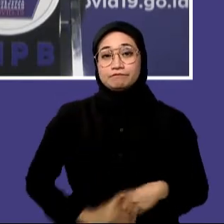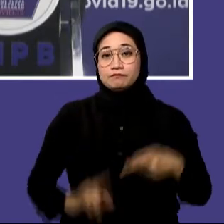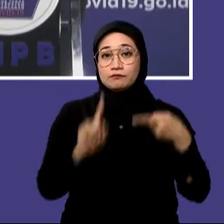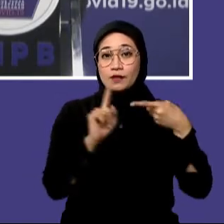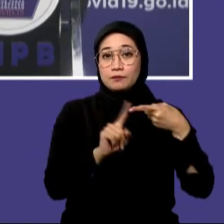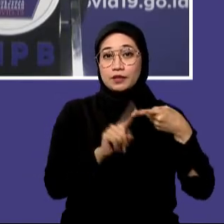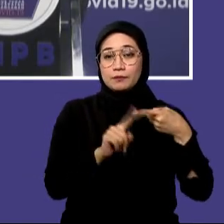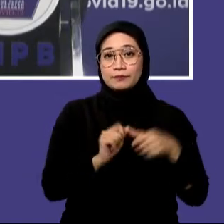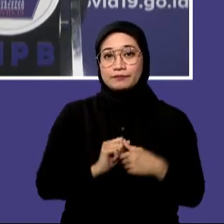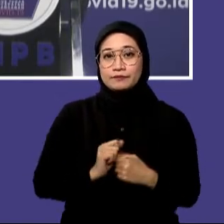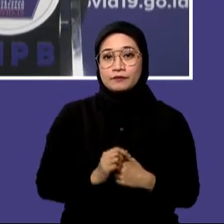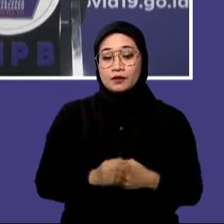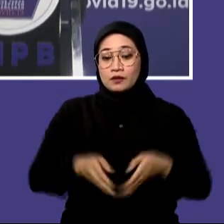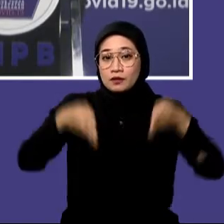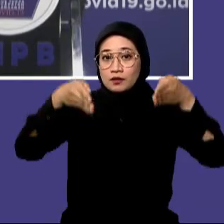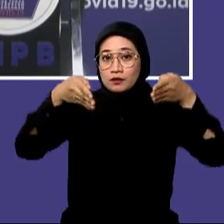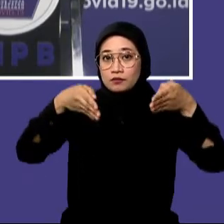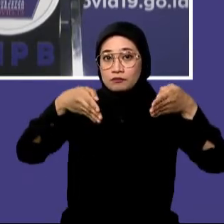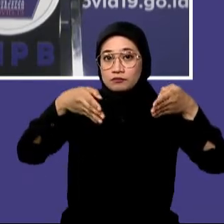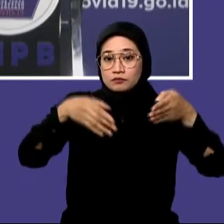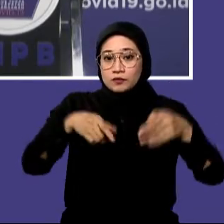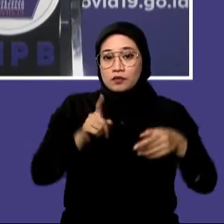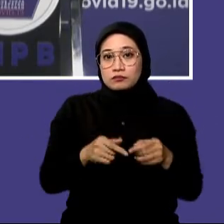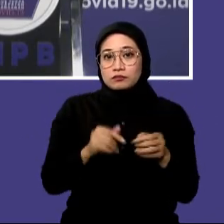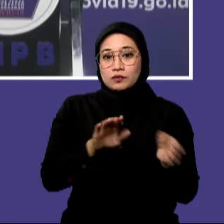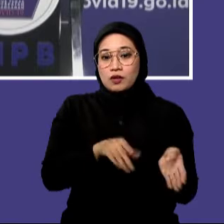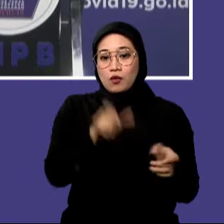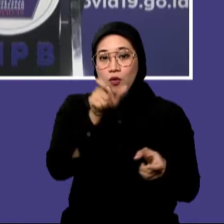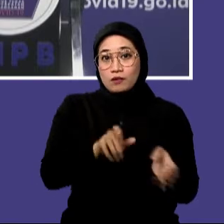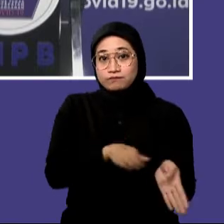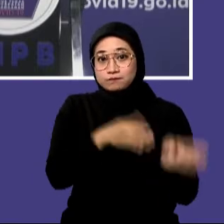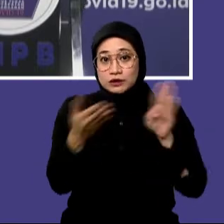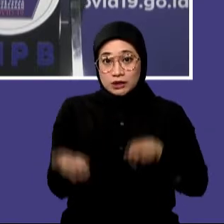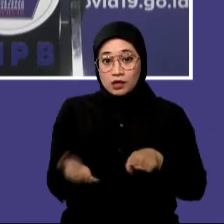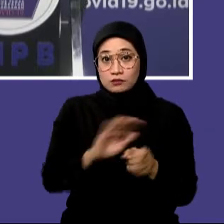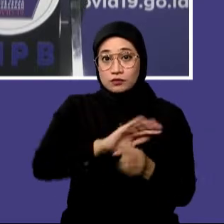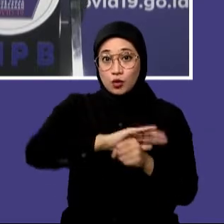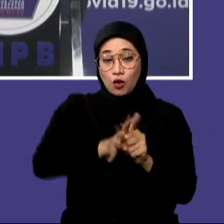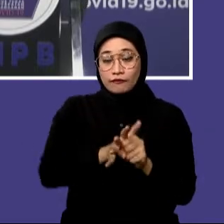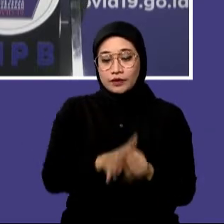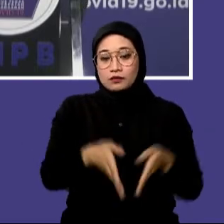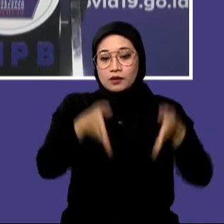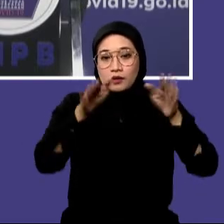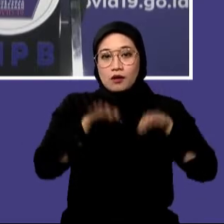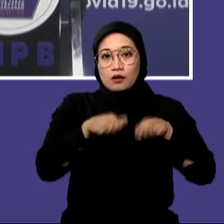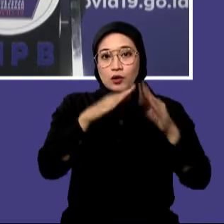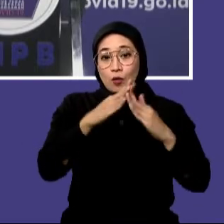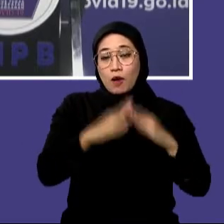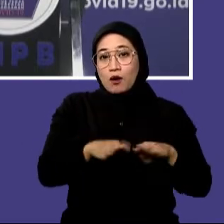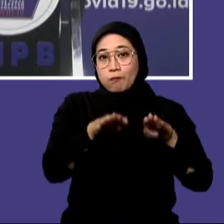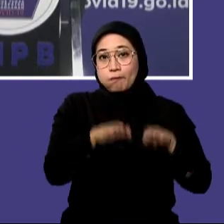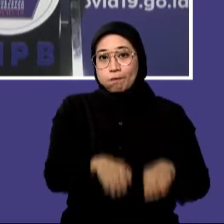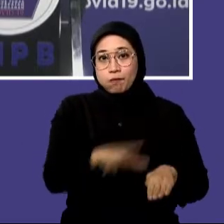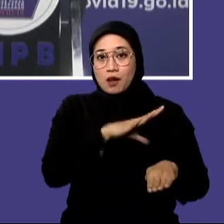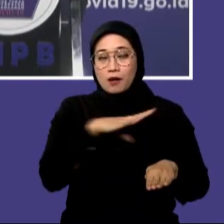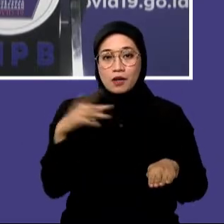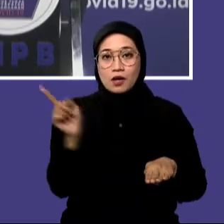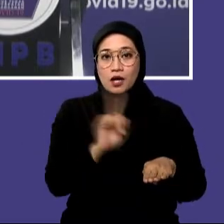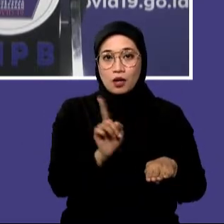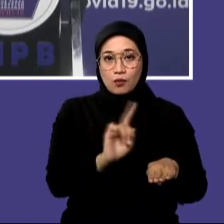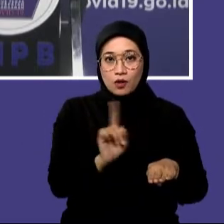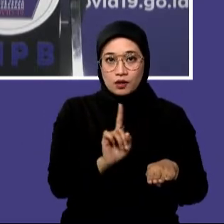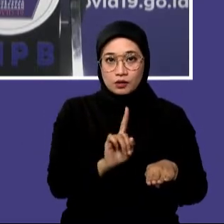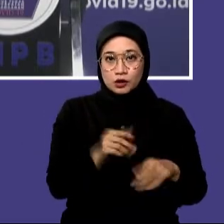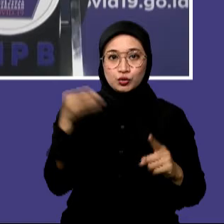pertama, persemayaman jenazah dalam waktu lama sangat tidak dianjurkan untuk mencegah penularan penyakit maupun penyebaran